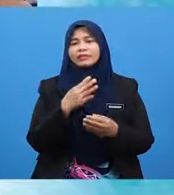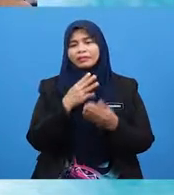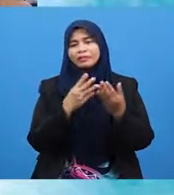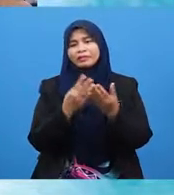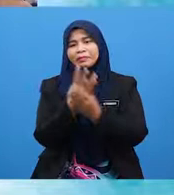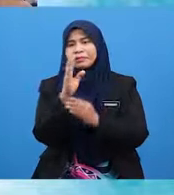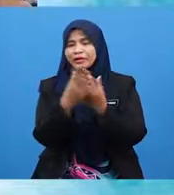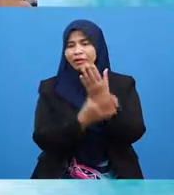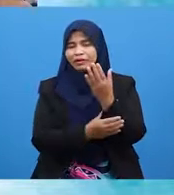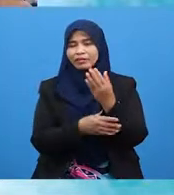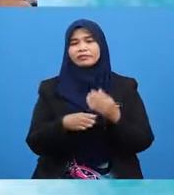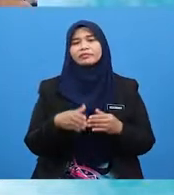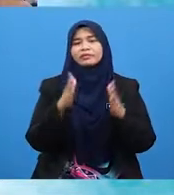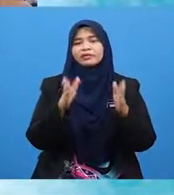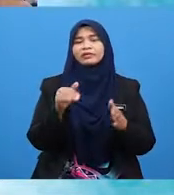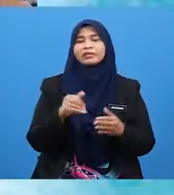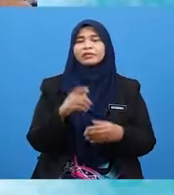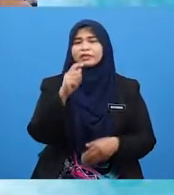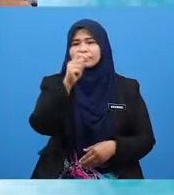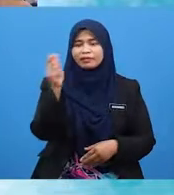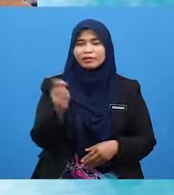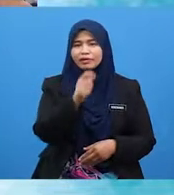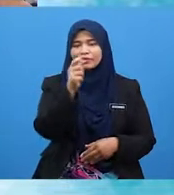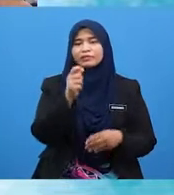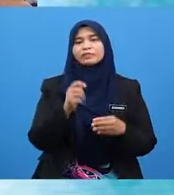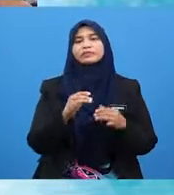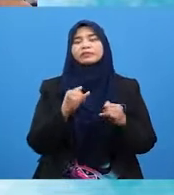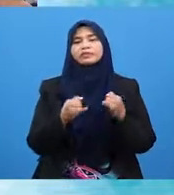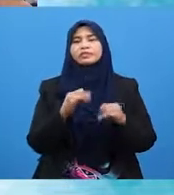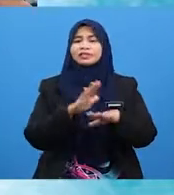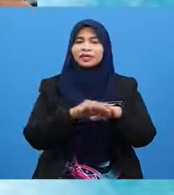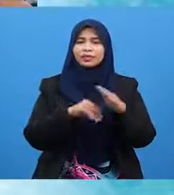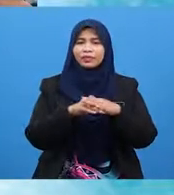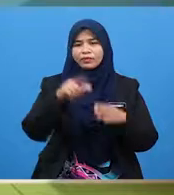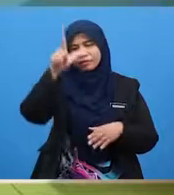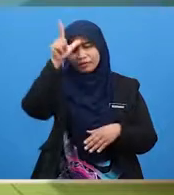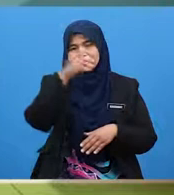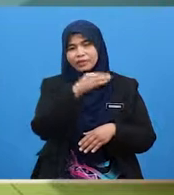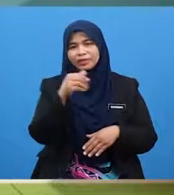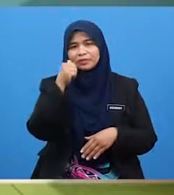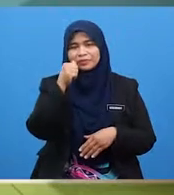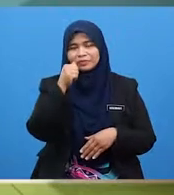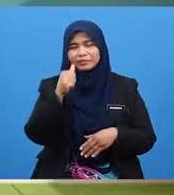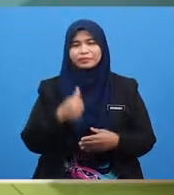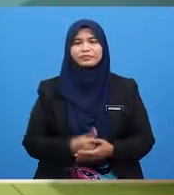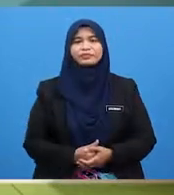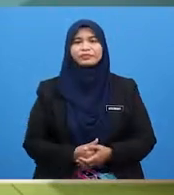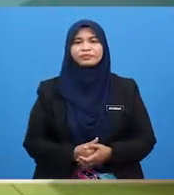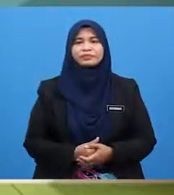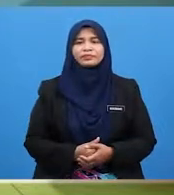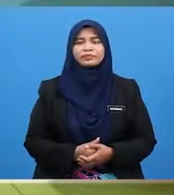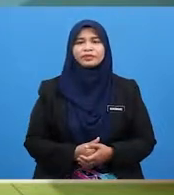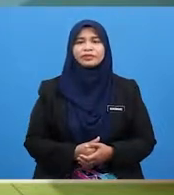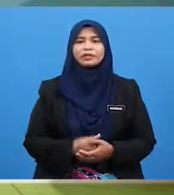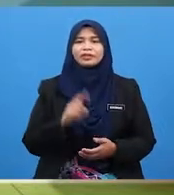melakukan tawaf jika bersentuhan antara lelaki dan perempuan? Bagi menjawab persoalan ini,